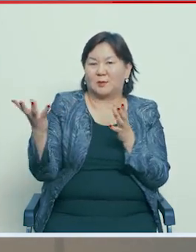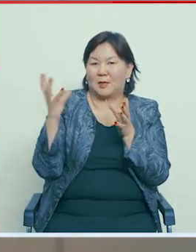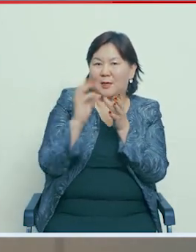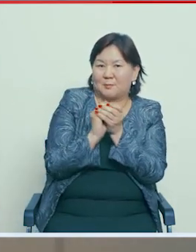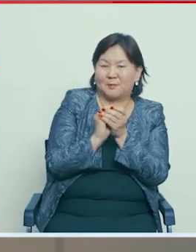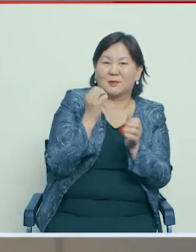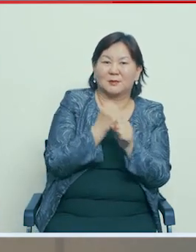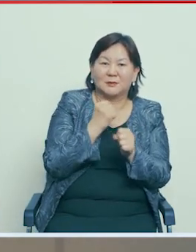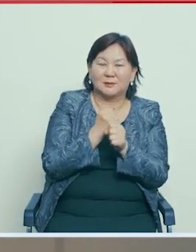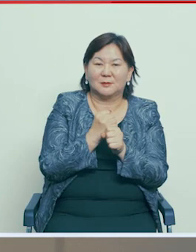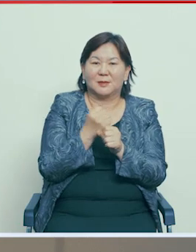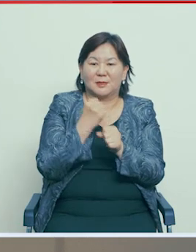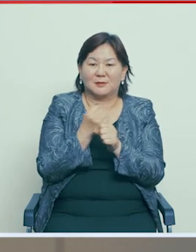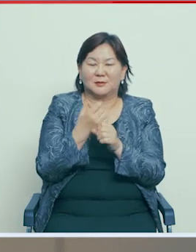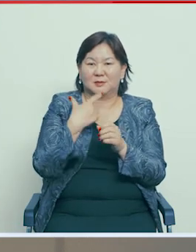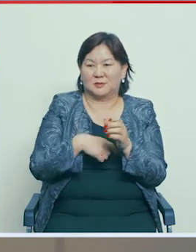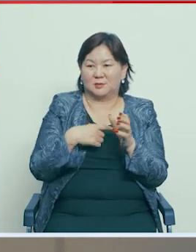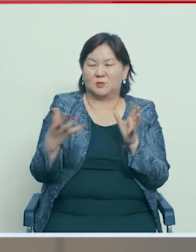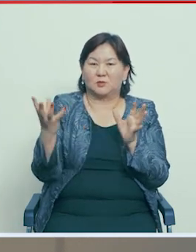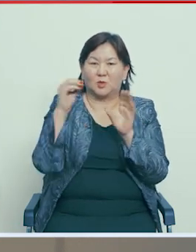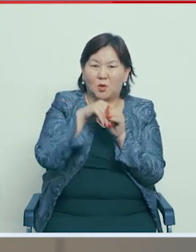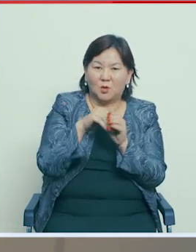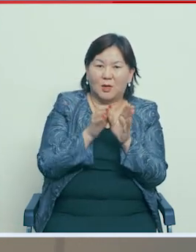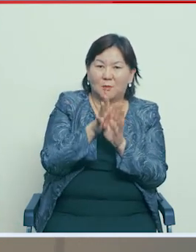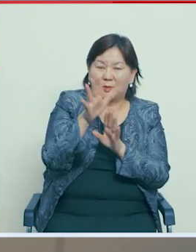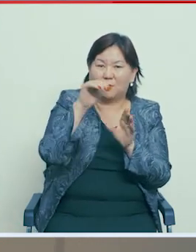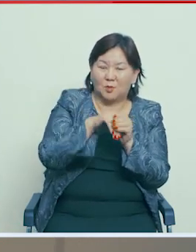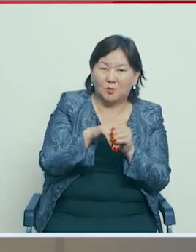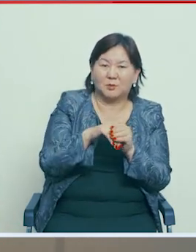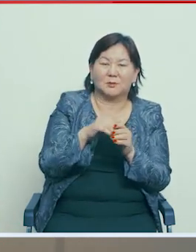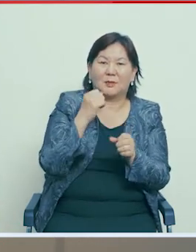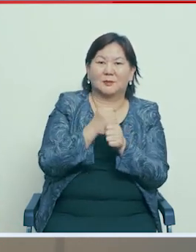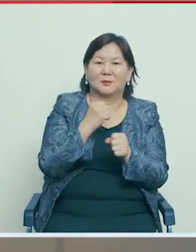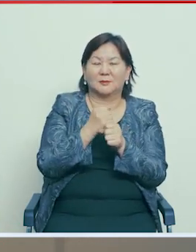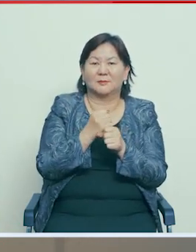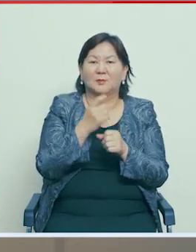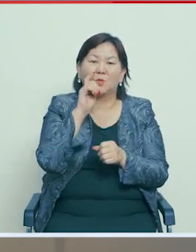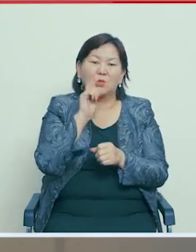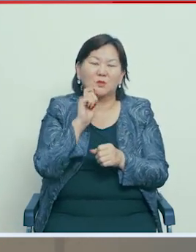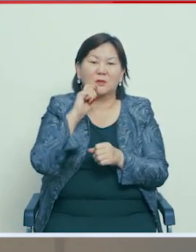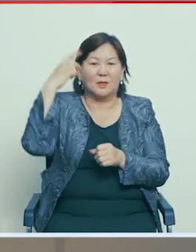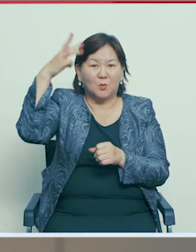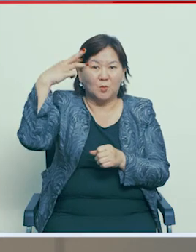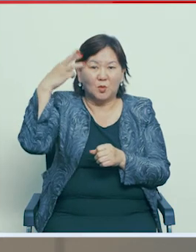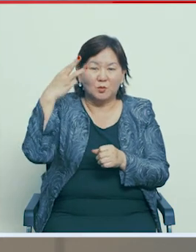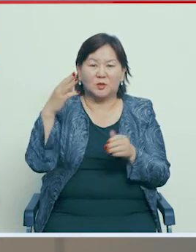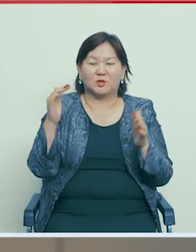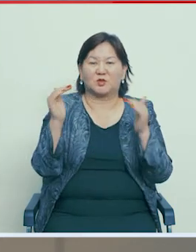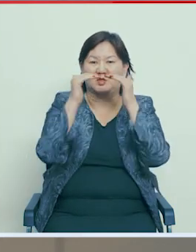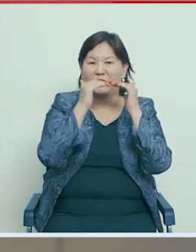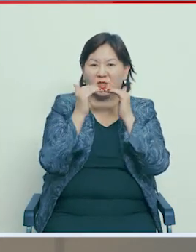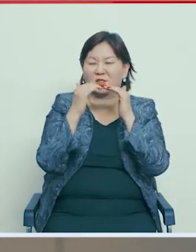сонсох ажлын хэсэгтээ гишүүдийн аль биесээр оролцуулж ээж ингэж хийх юм бол одоо бидний хүсэж байгаа мөрөөдөд байгаа тэгш